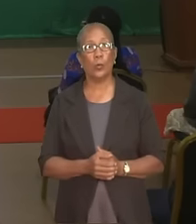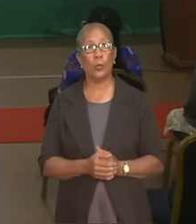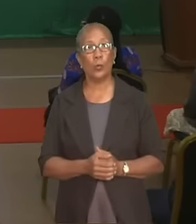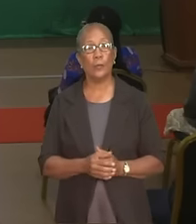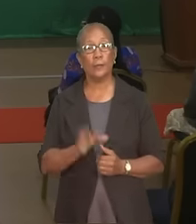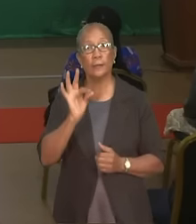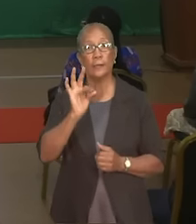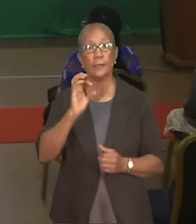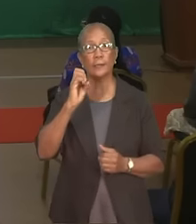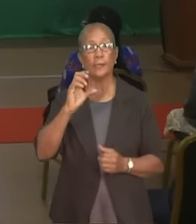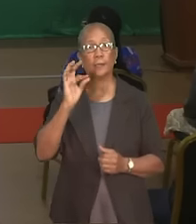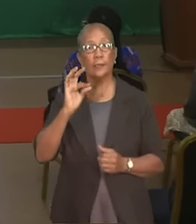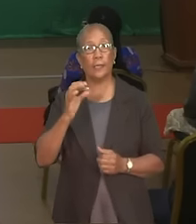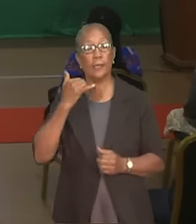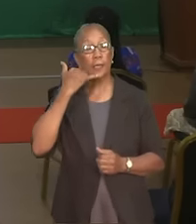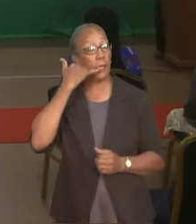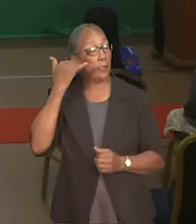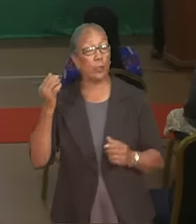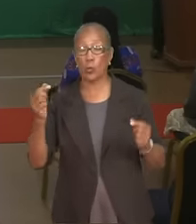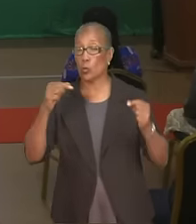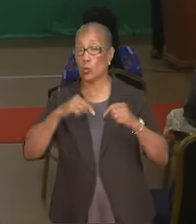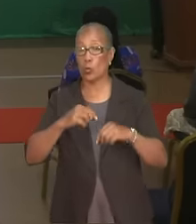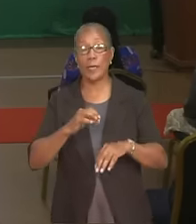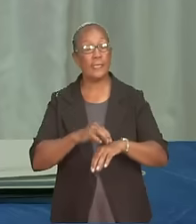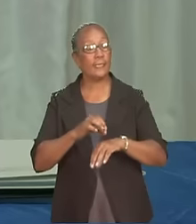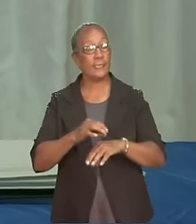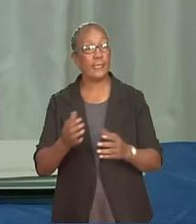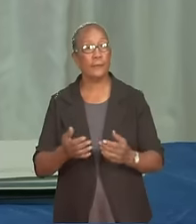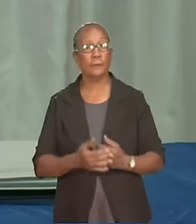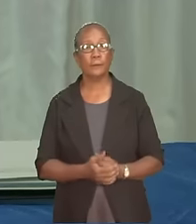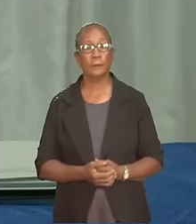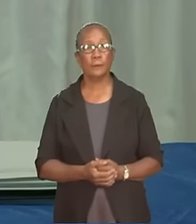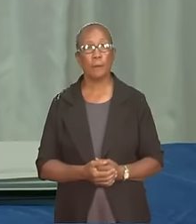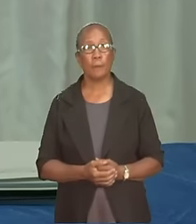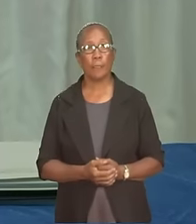gezondheidsredenen. Ja, er is een brief.